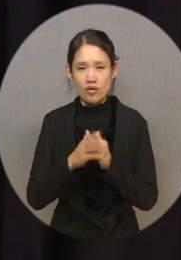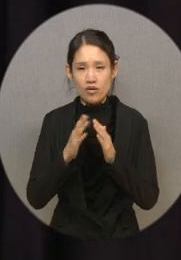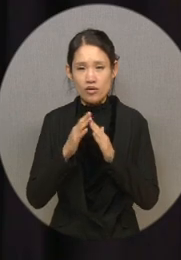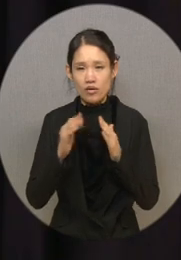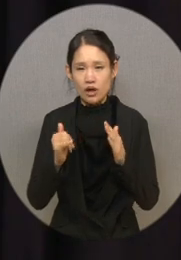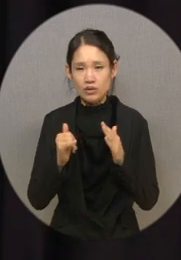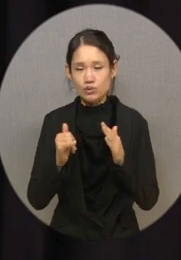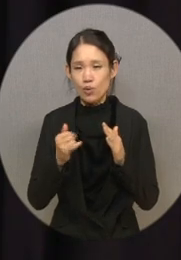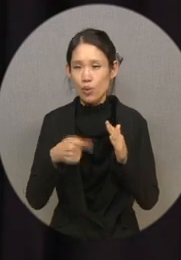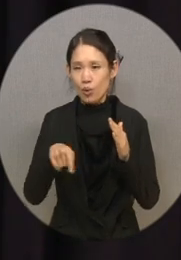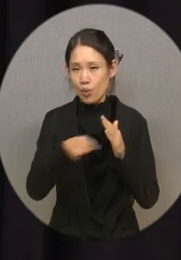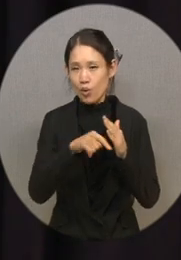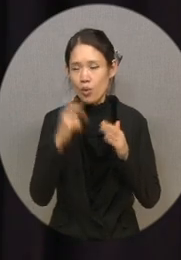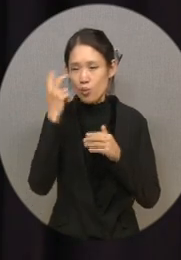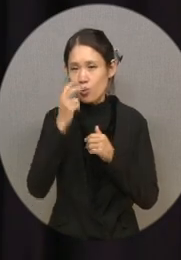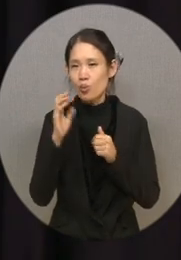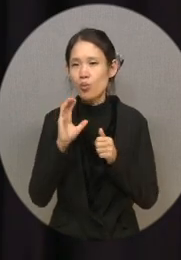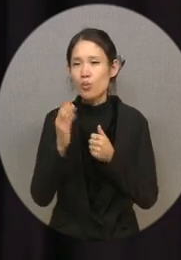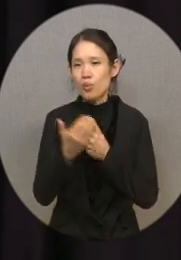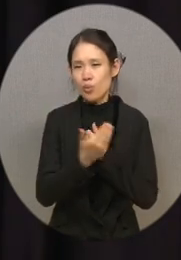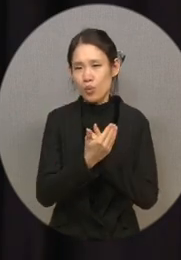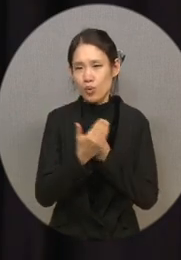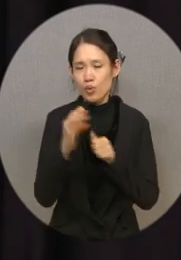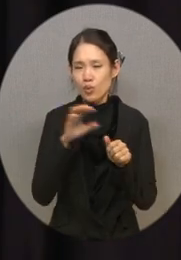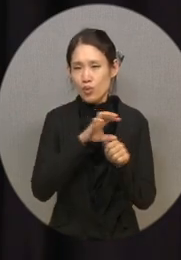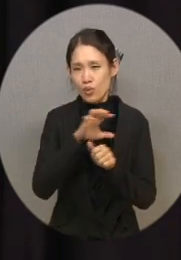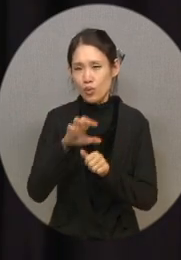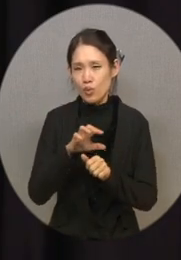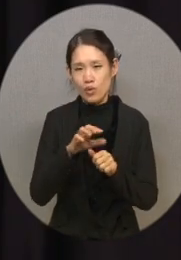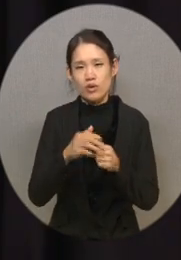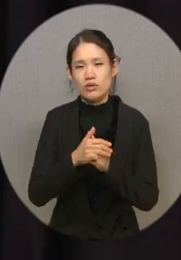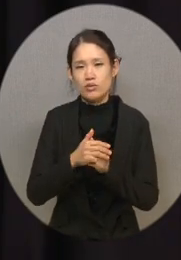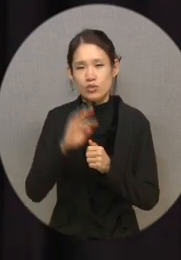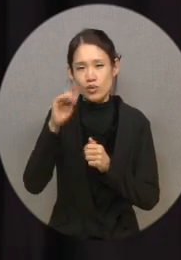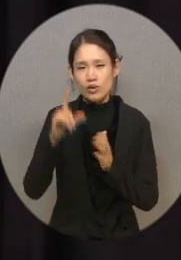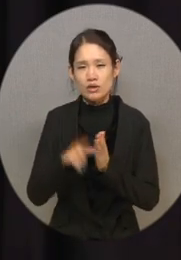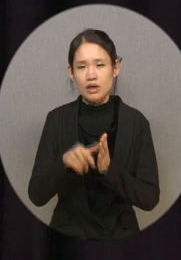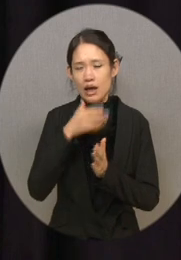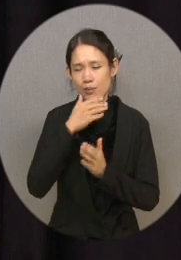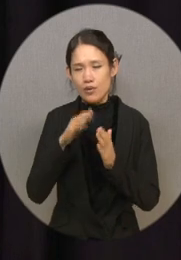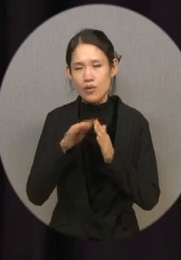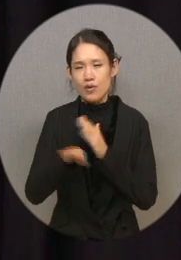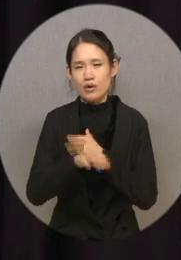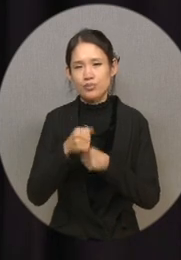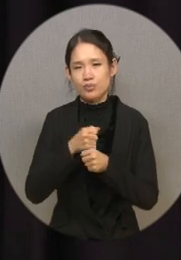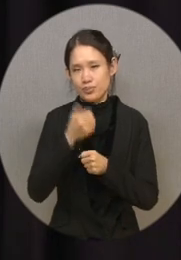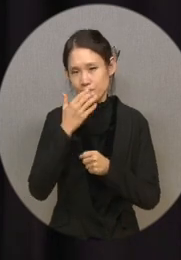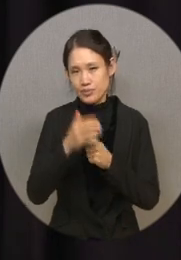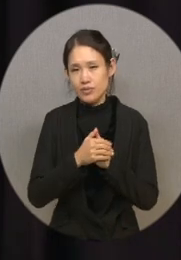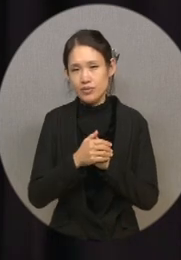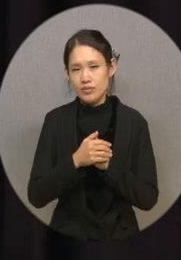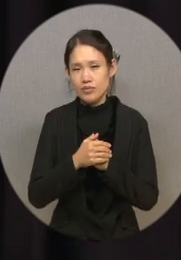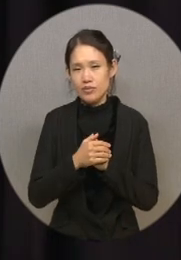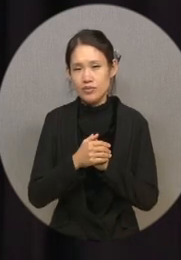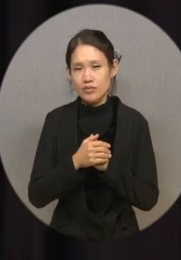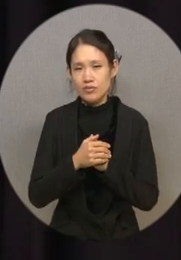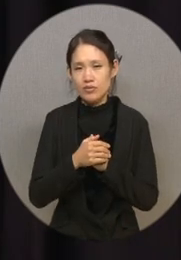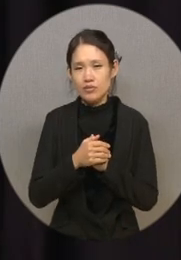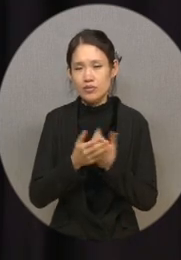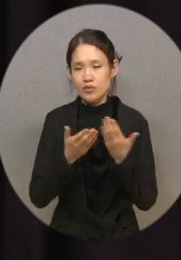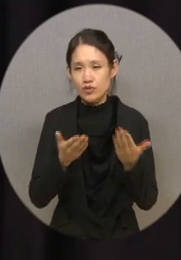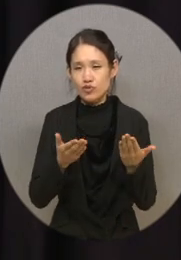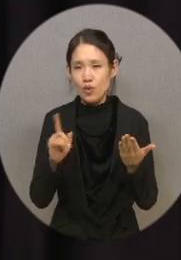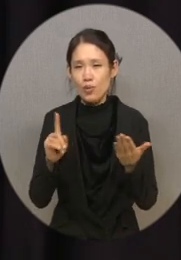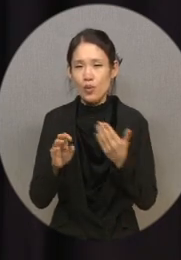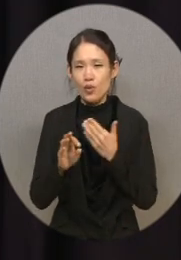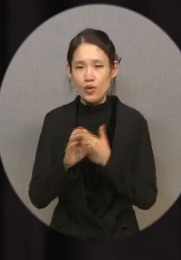보호를 해줘야 예. 돌아왔을 때 행복한 가정을 만들 수 있지 않겠냐. 그래가지고 저는 이제 그 당시에 냈던 게